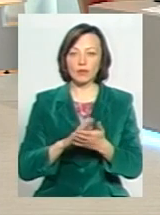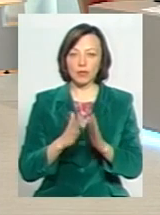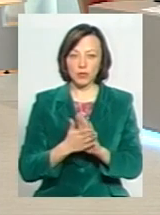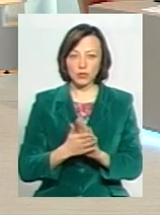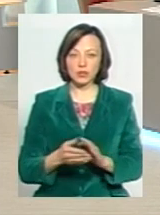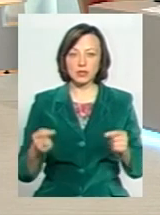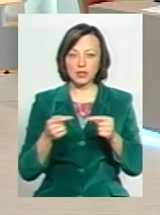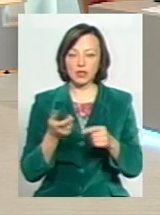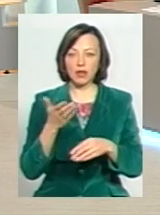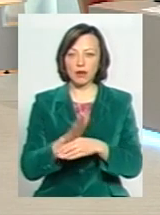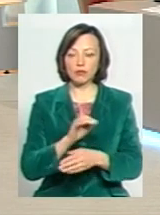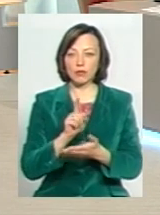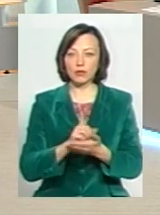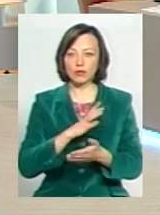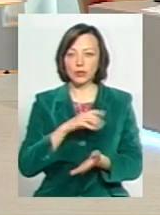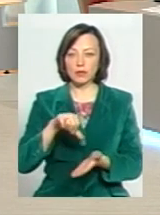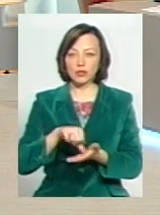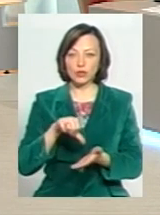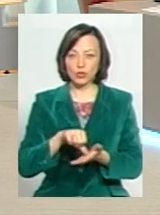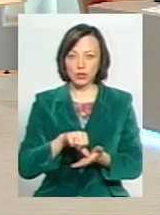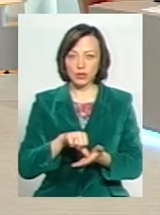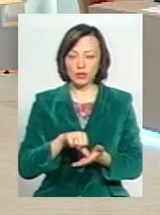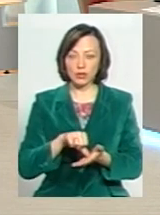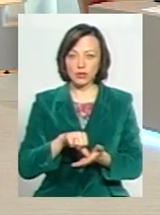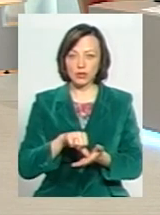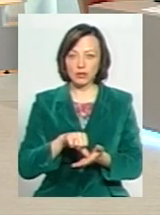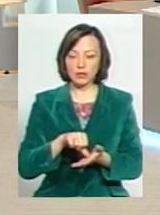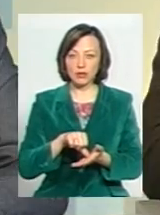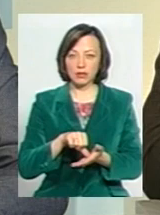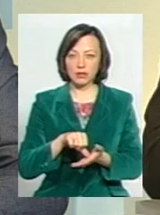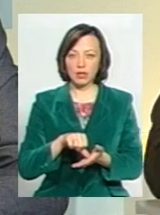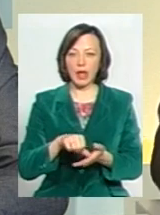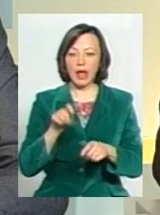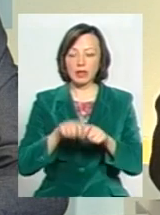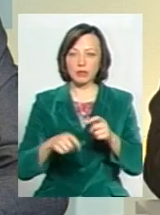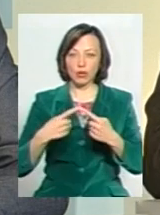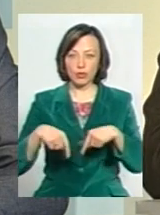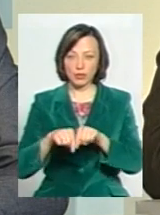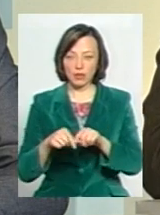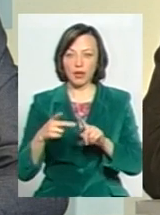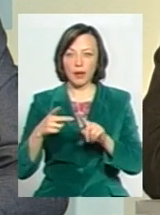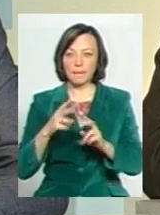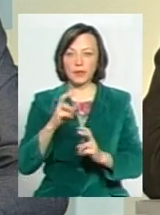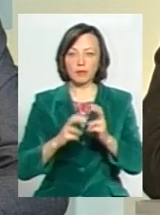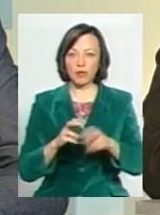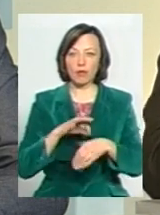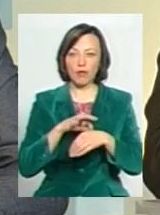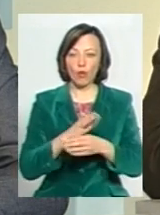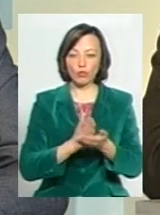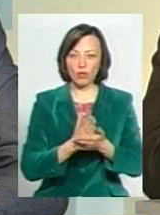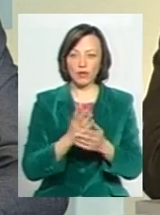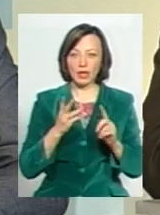згідно наказу повинні бути присутні експертна організація, підприємство, яке проводить обслуговування ліфтів,